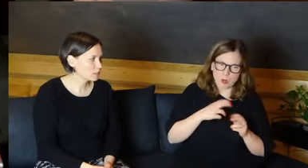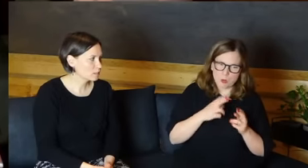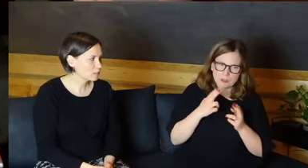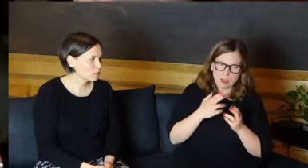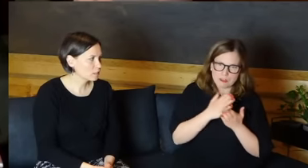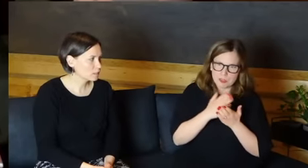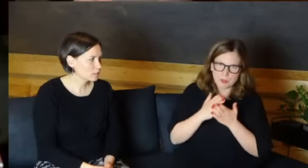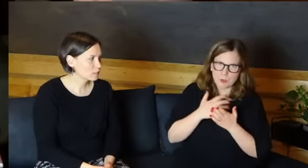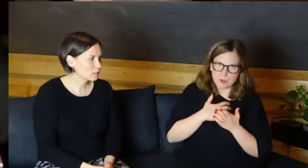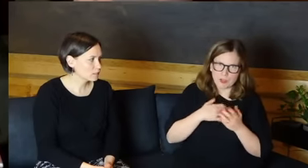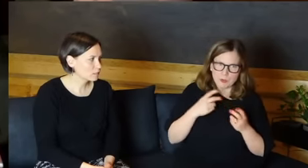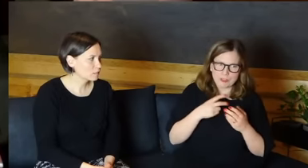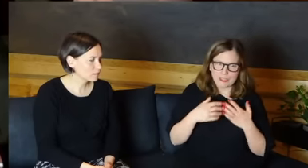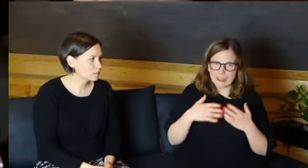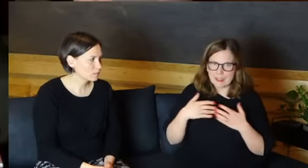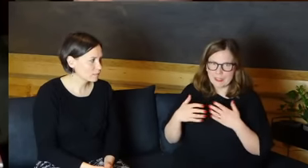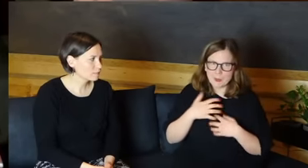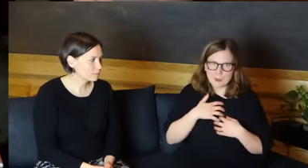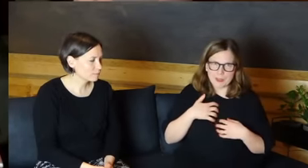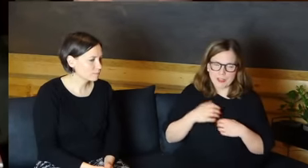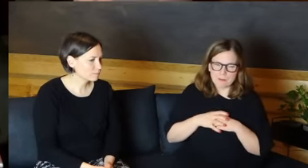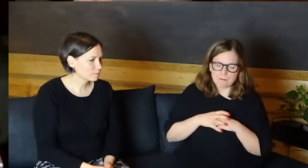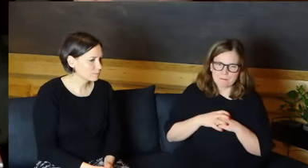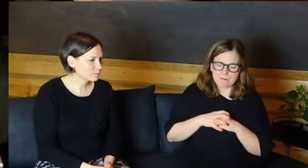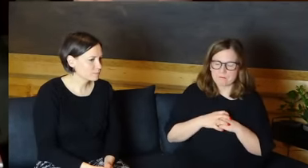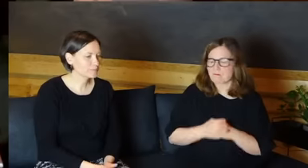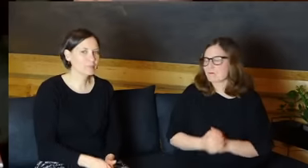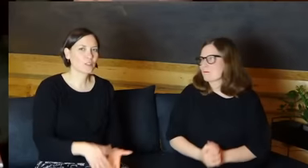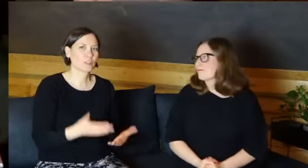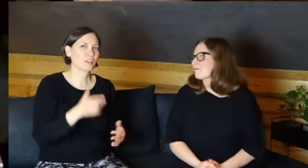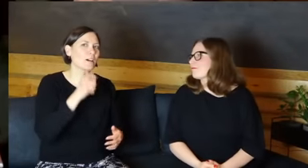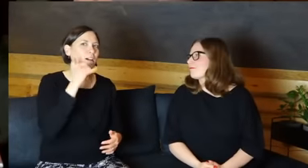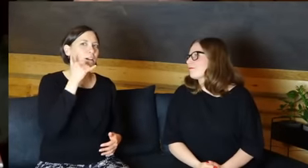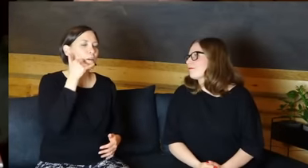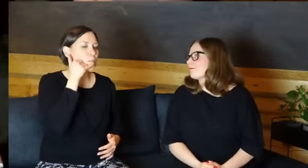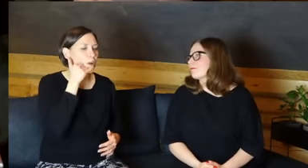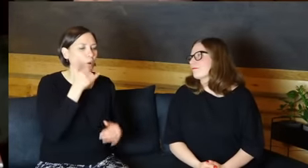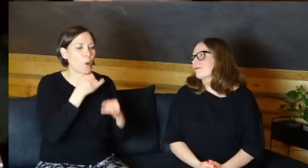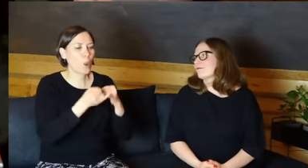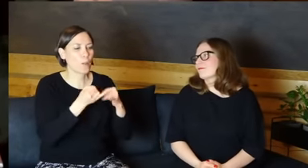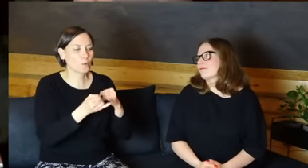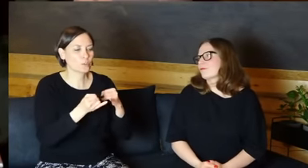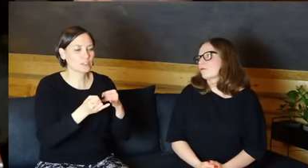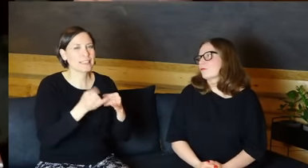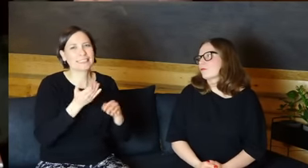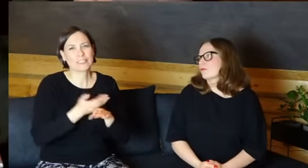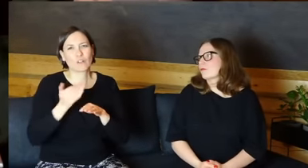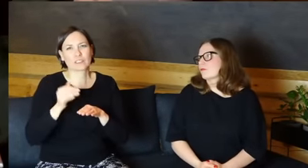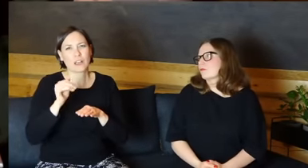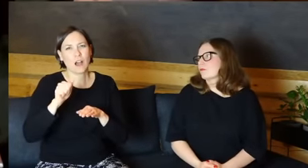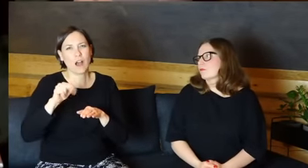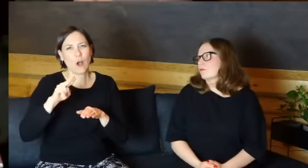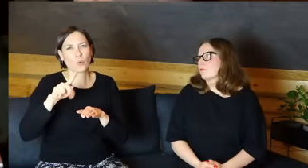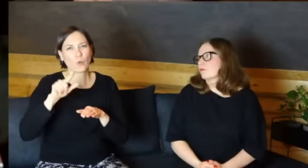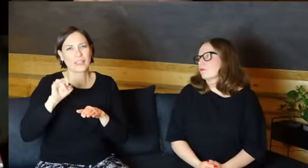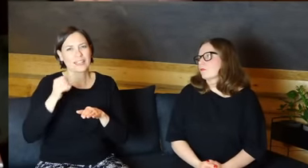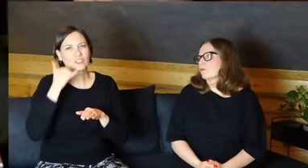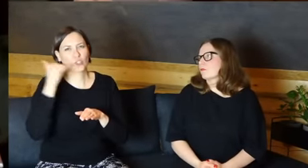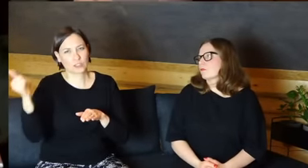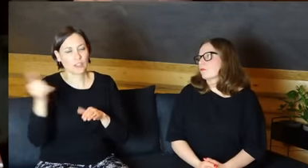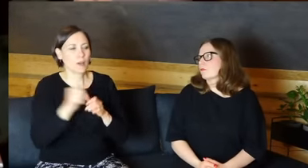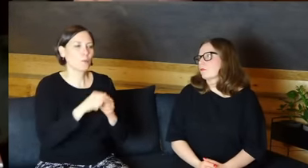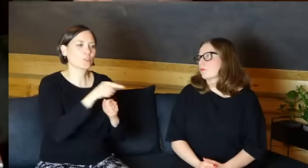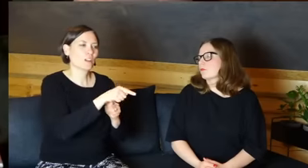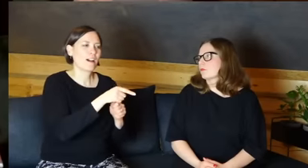ensi vuodelle. Puhelun lopuksi Juha, soitan Aulille seuraavaksi, niin heitäpä joku Aulille joku